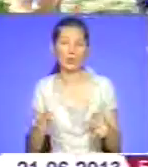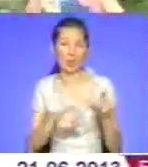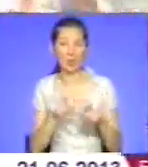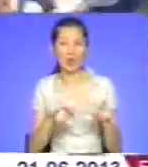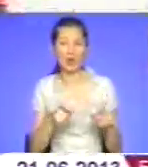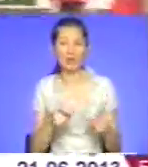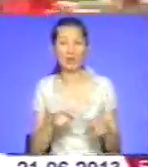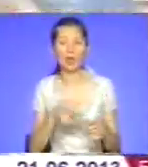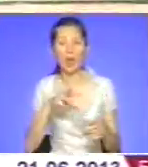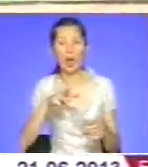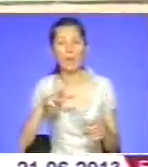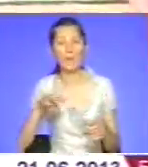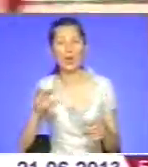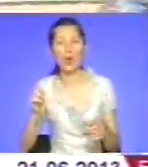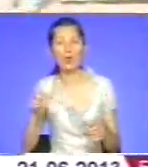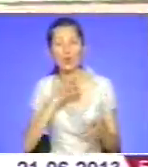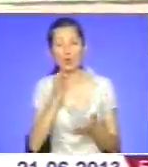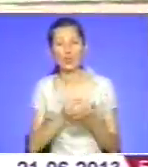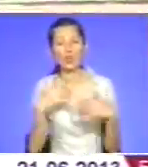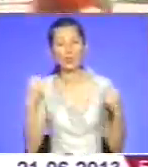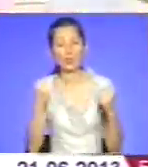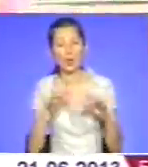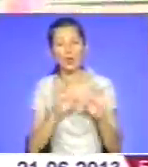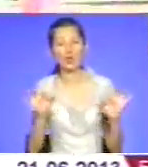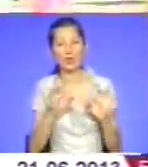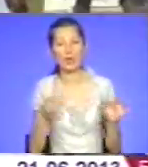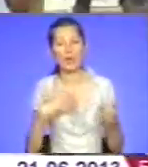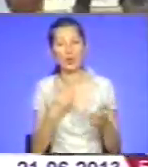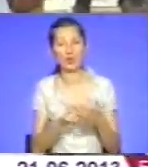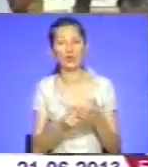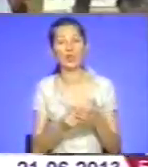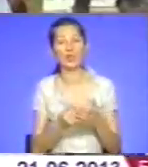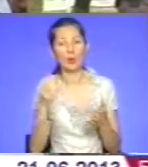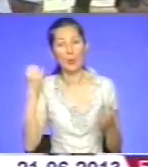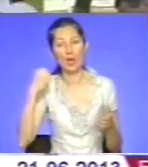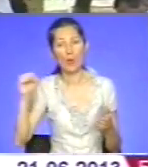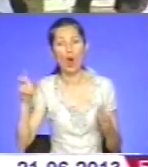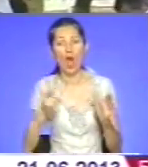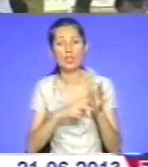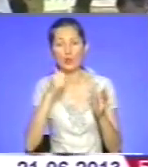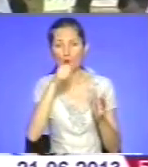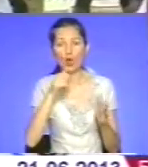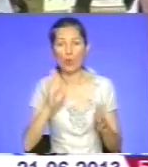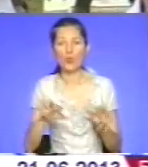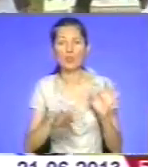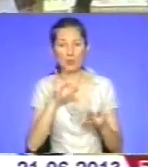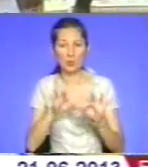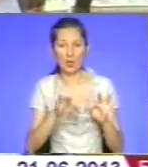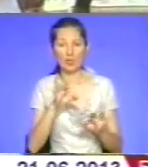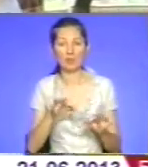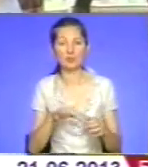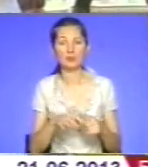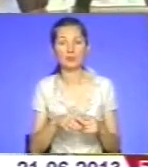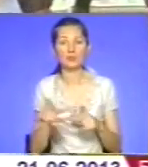– досвідчений спортсмен. Розповів про свої численні здобутки. 7 років був в збірні. Їздив я